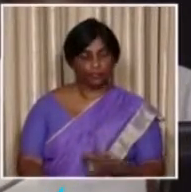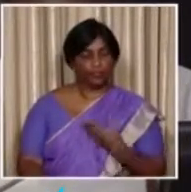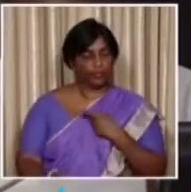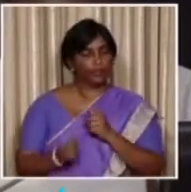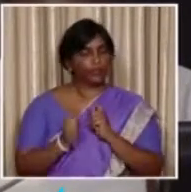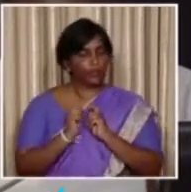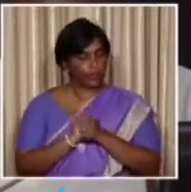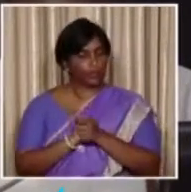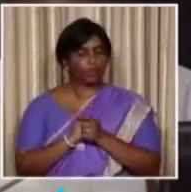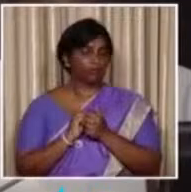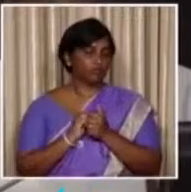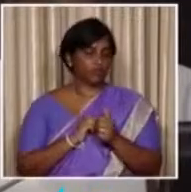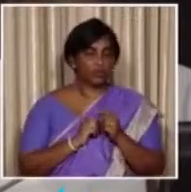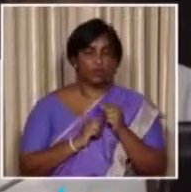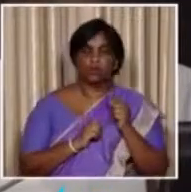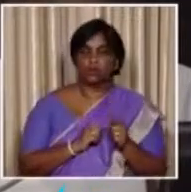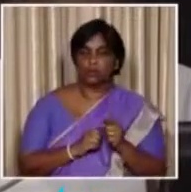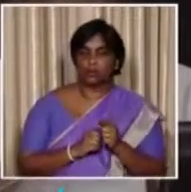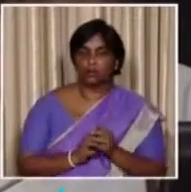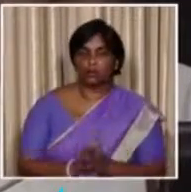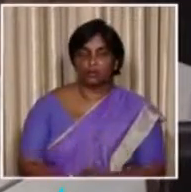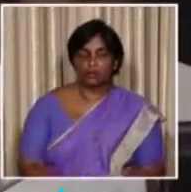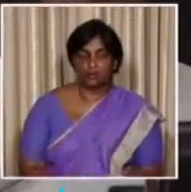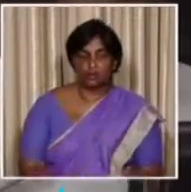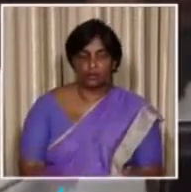රටක් ඉස්සරහට යනවනම්. ඒ නිසා